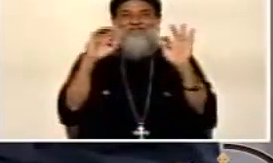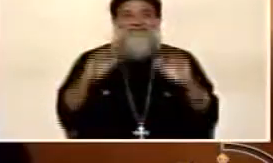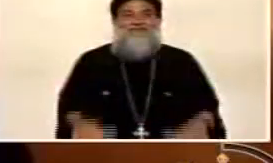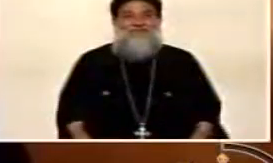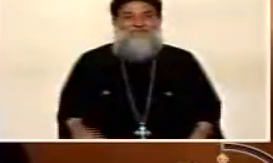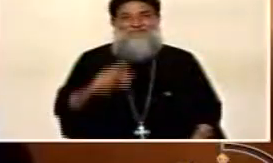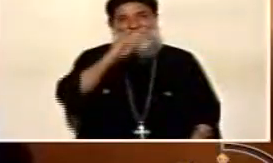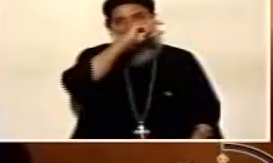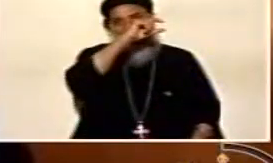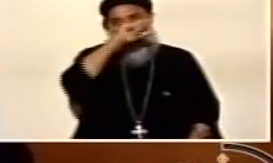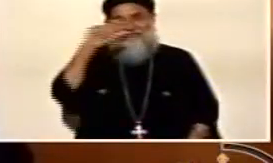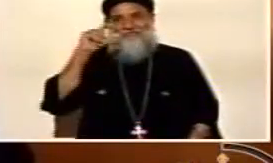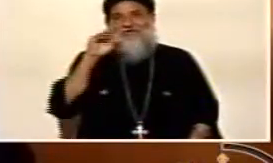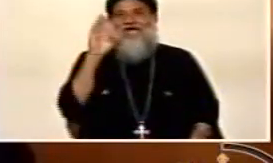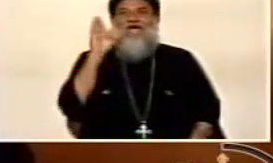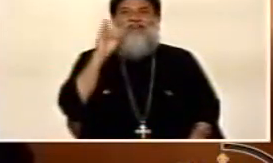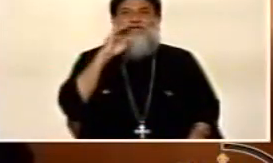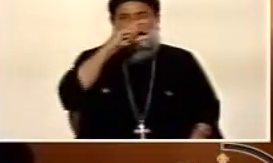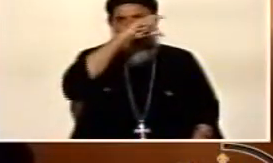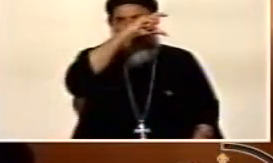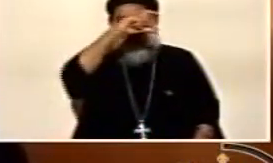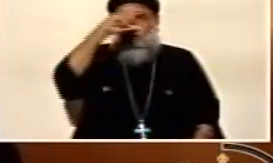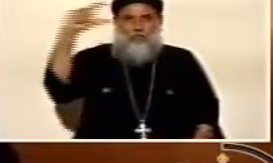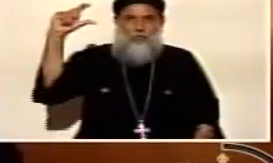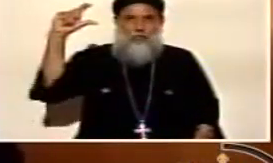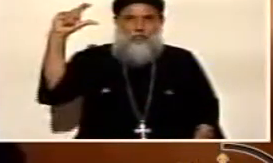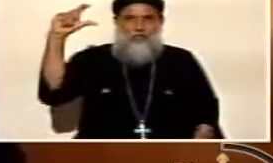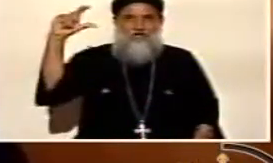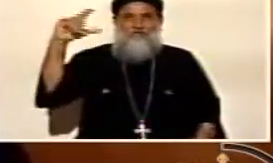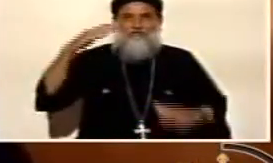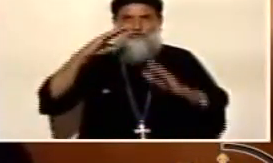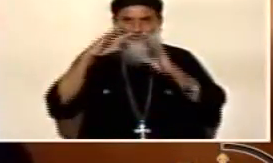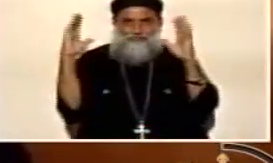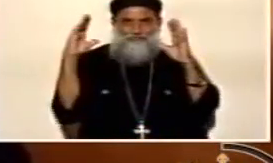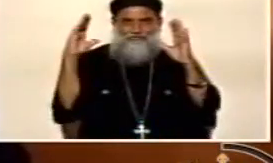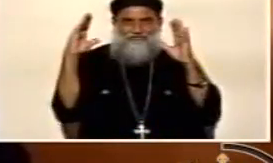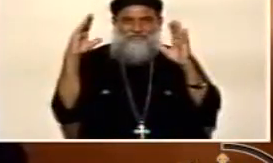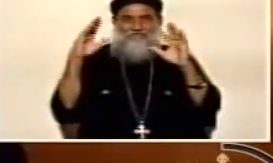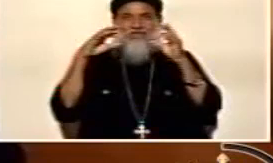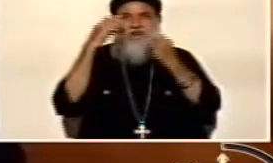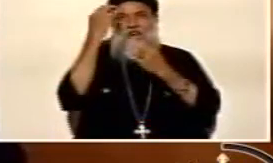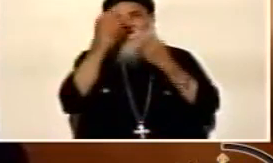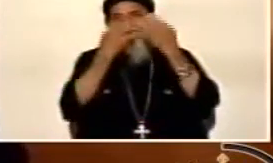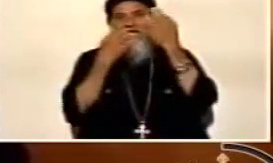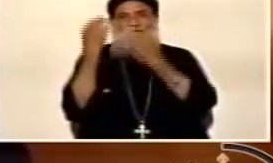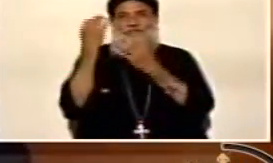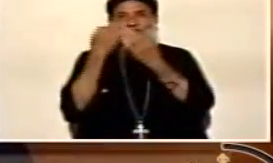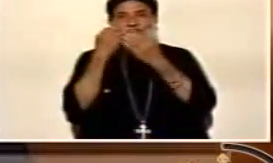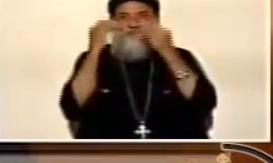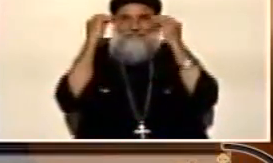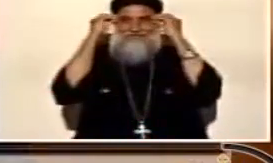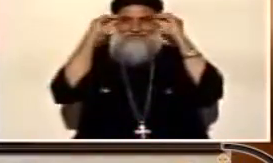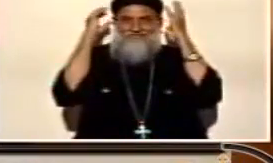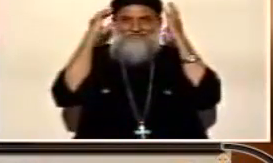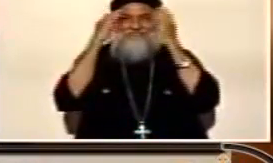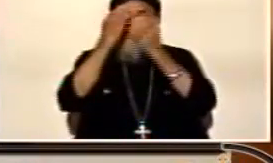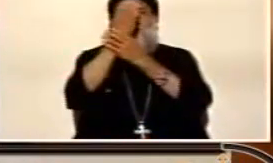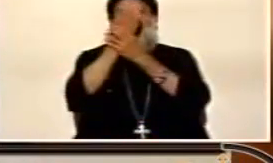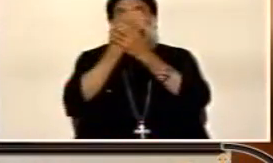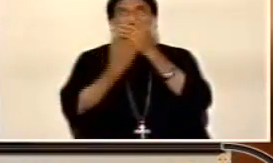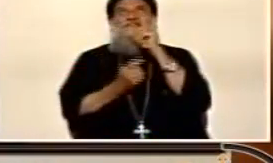والعنوان اللي ممكن نحطه للآيات دي كلها هي الآية الأخرانية، لكي تكونوا بني